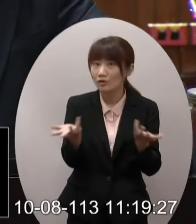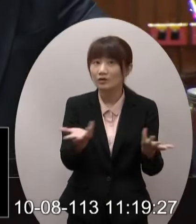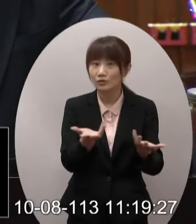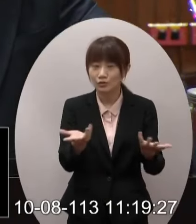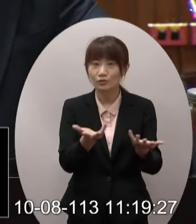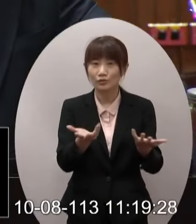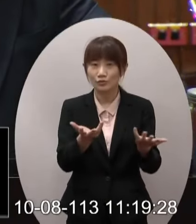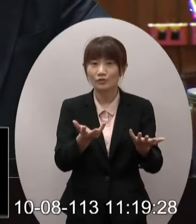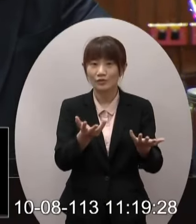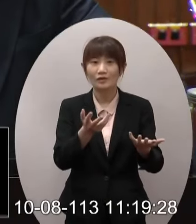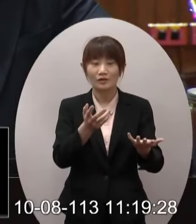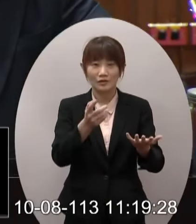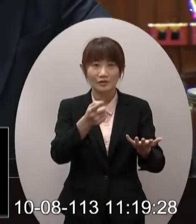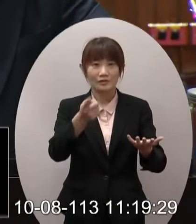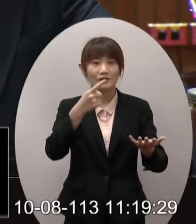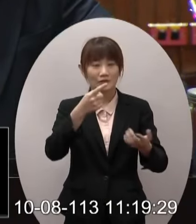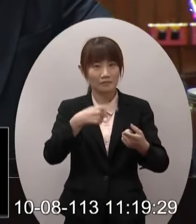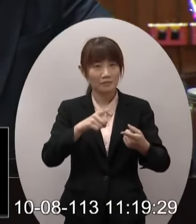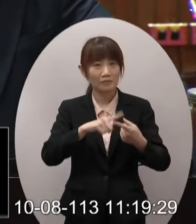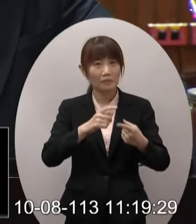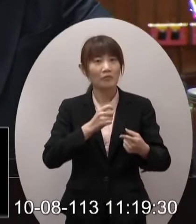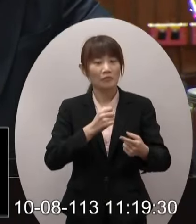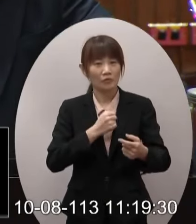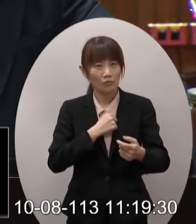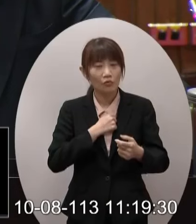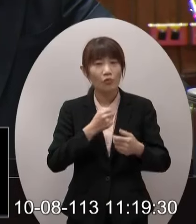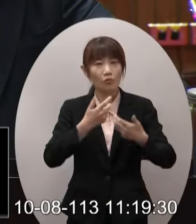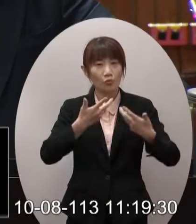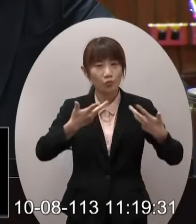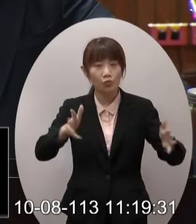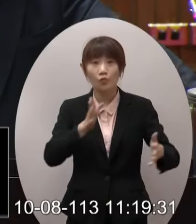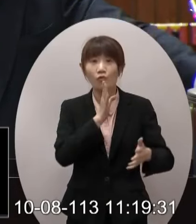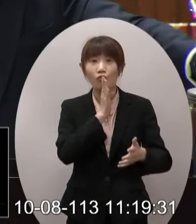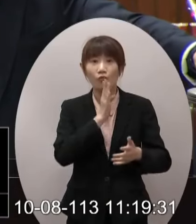是策立许多后， 努力中，努力中。